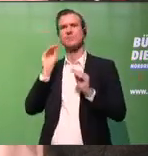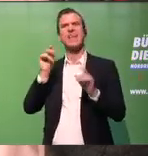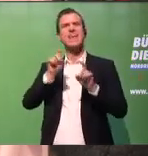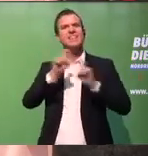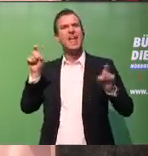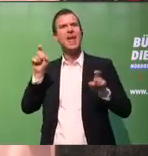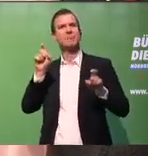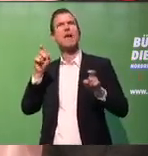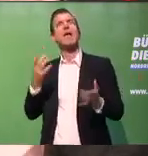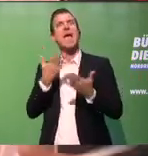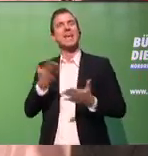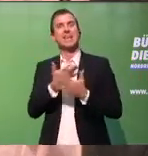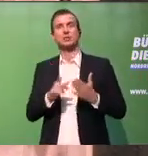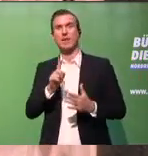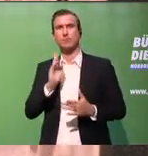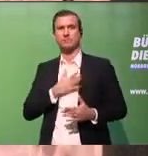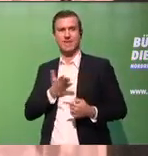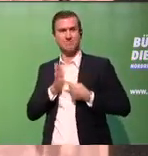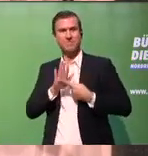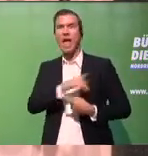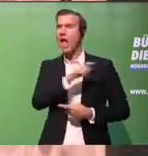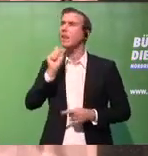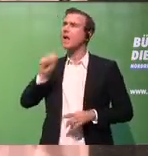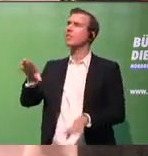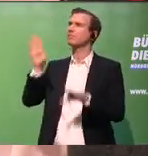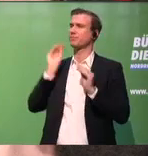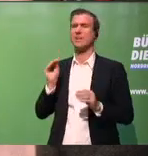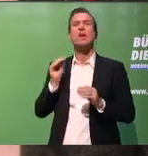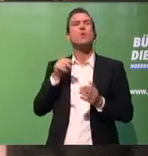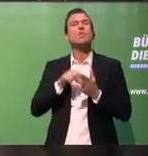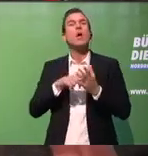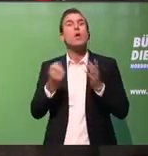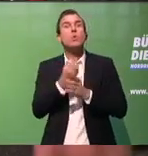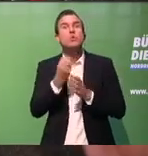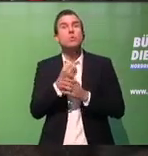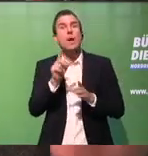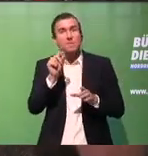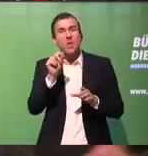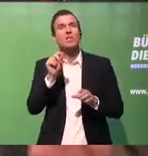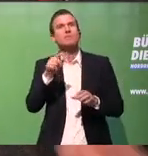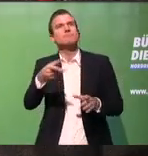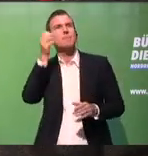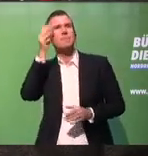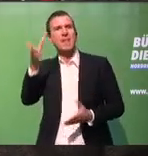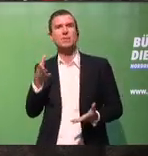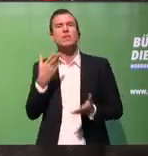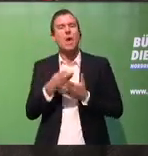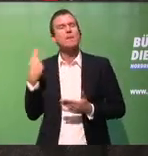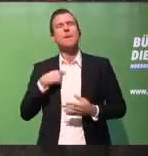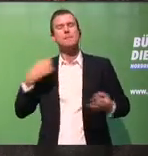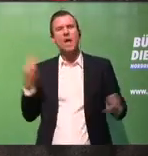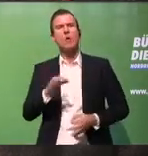zugänglich macht. Denn Kultur ist Bildung. Deshalb brauchen wir eine starke Bildung und mittelständische